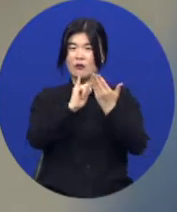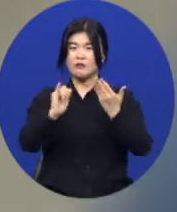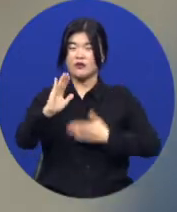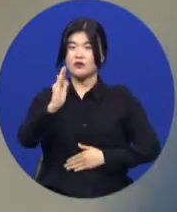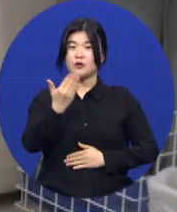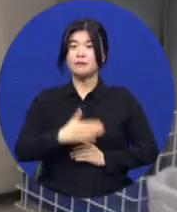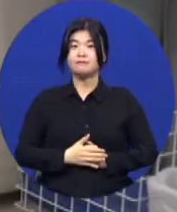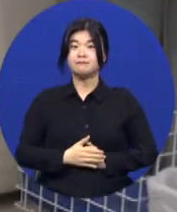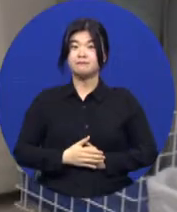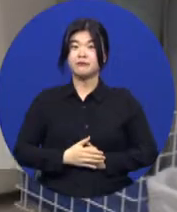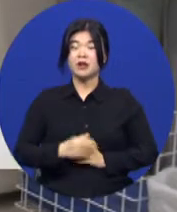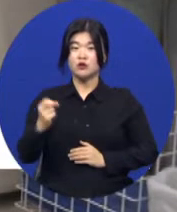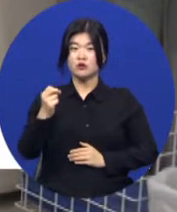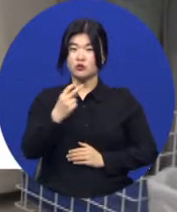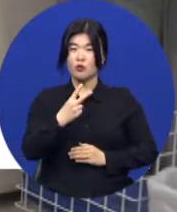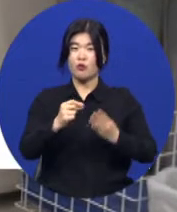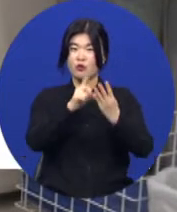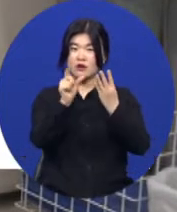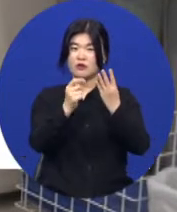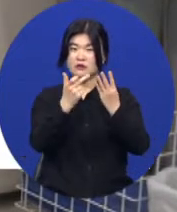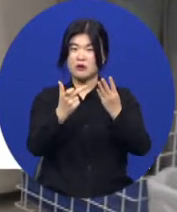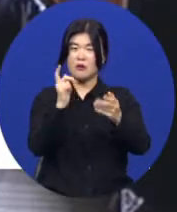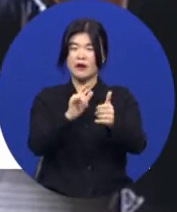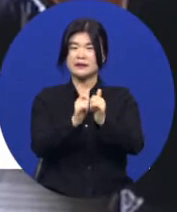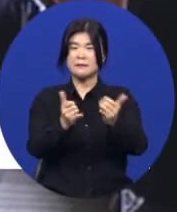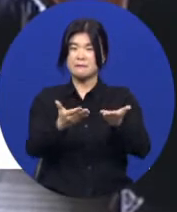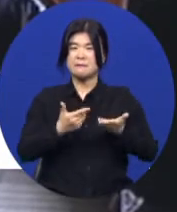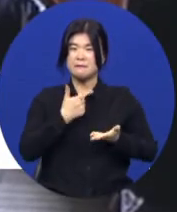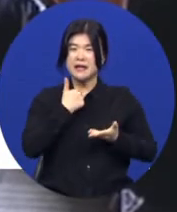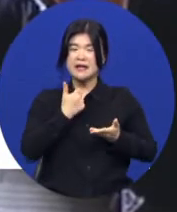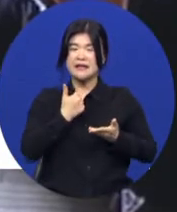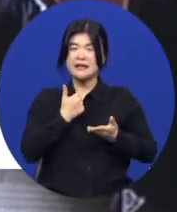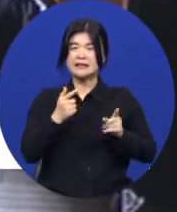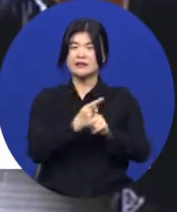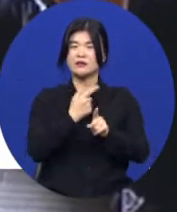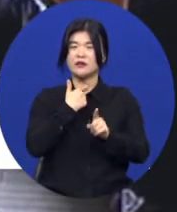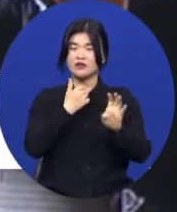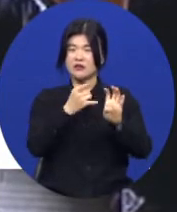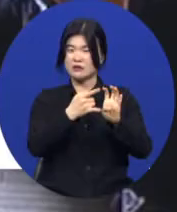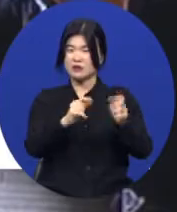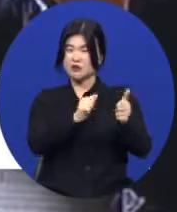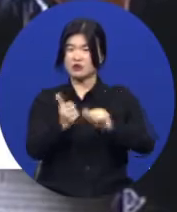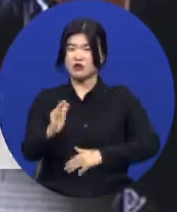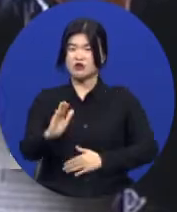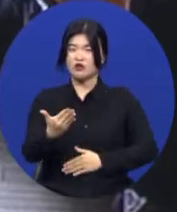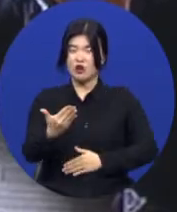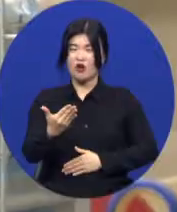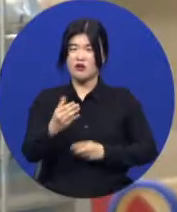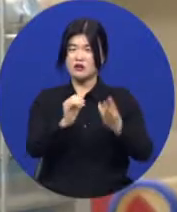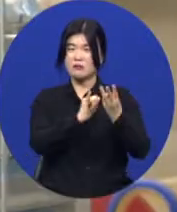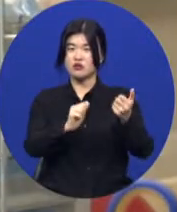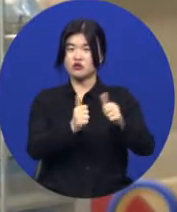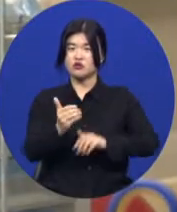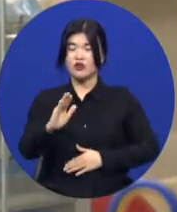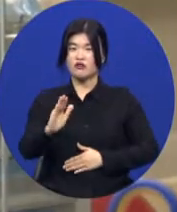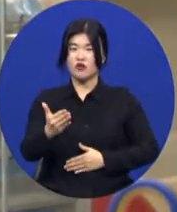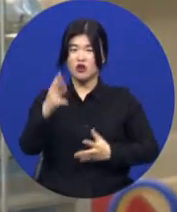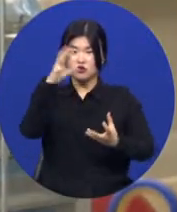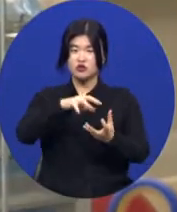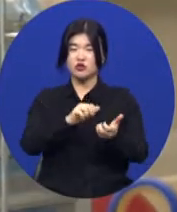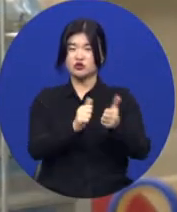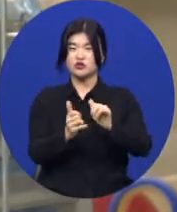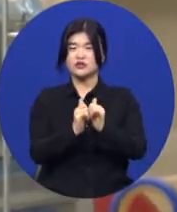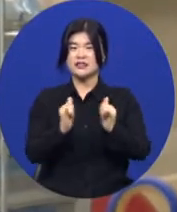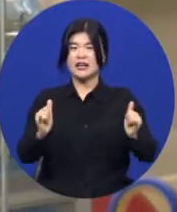입니다 한편 지난 17일 확진 판정을 받아 치료 중이던 40대가 숨지는 등 코나 입 확신 자 3명이 숨져 억 누적